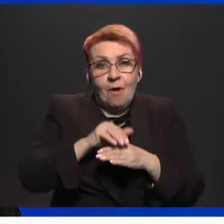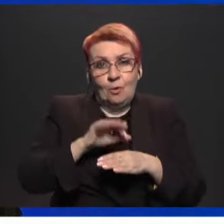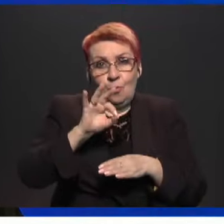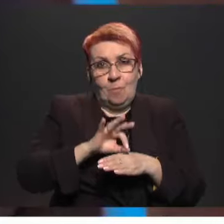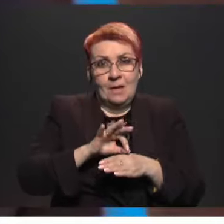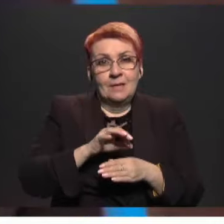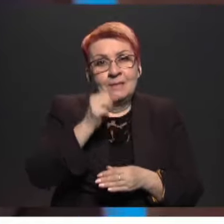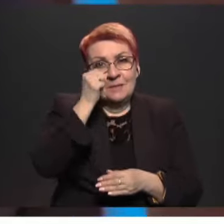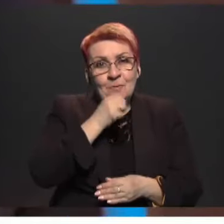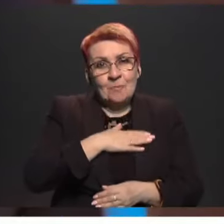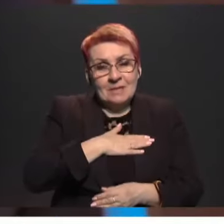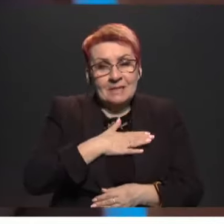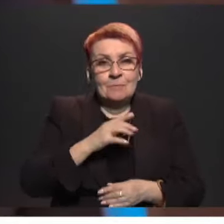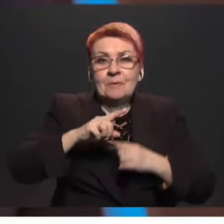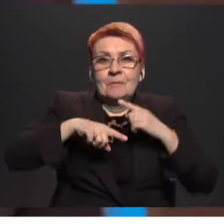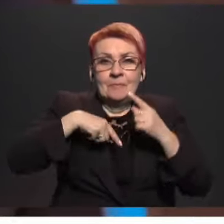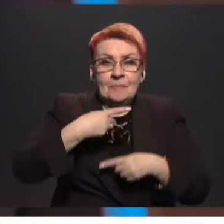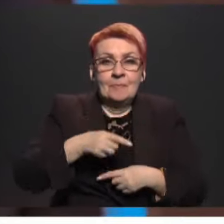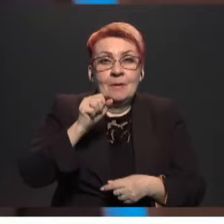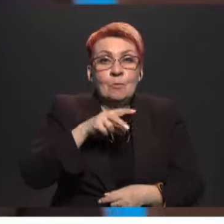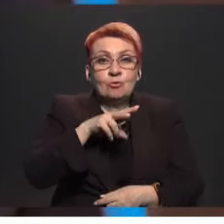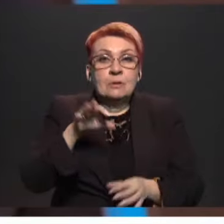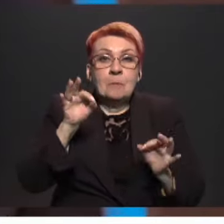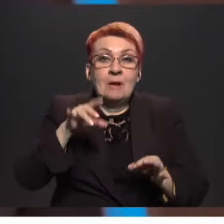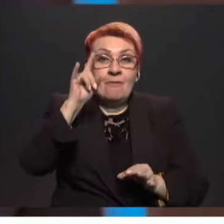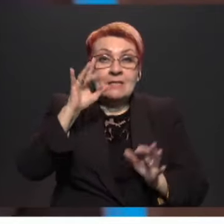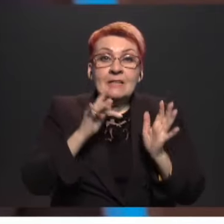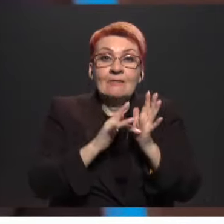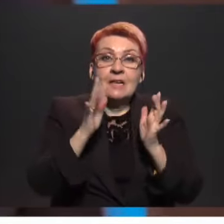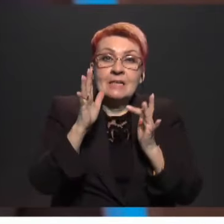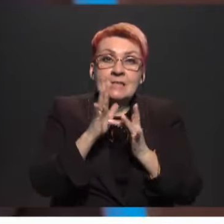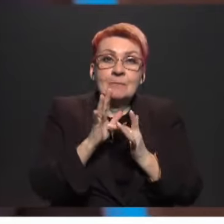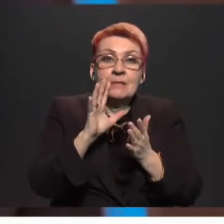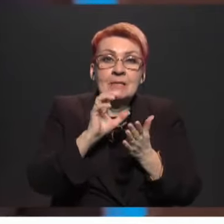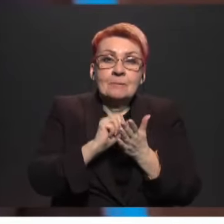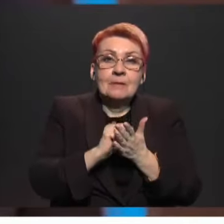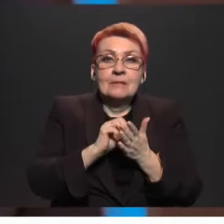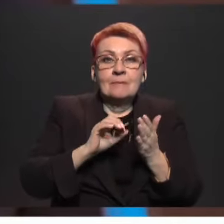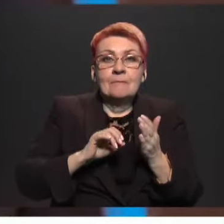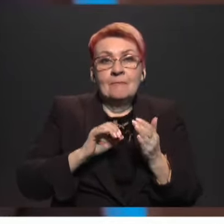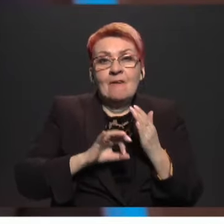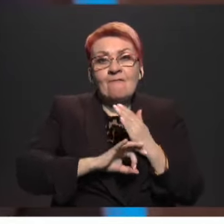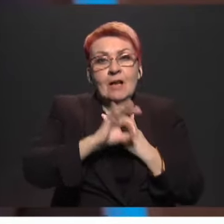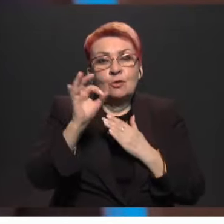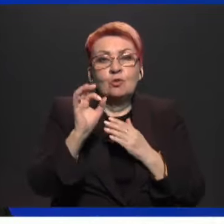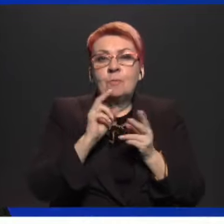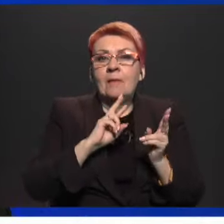Спасибо за ответ. Следующий вопрос от Анастасии. Можно ли православному христианину заниматься восточными танцами? Что